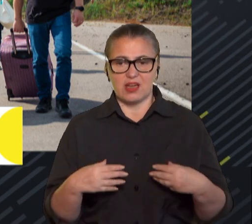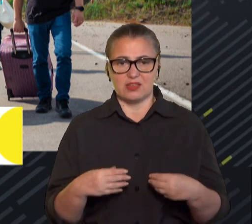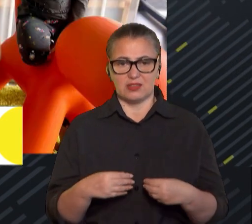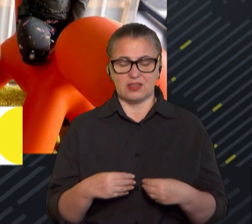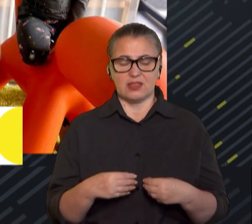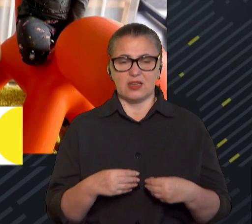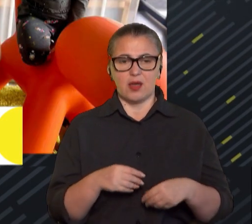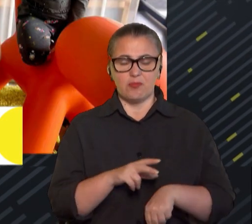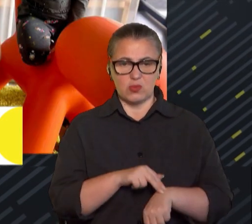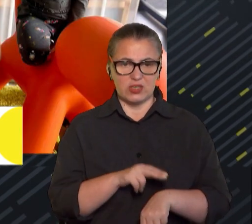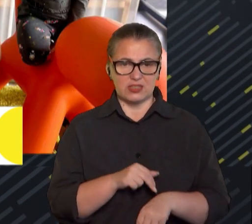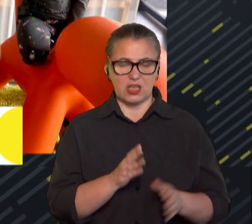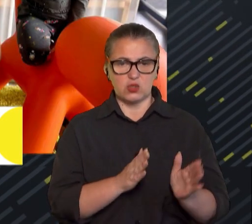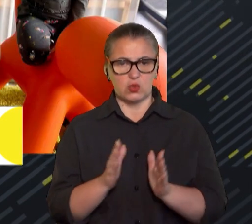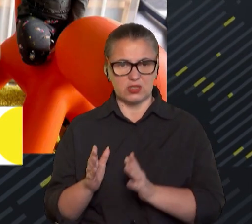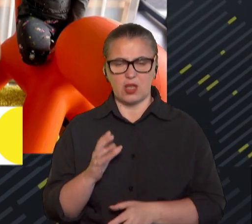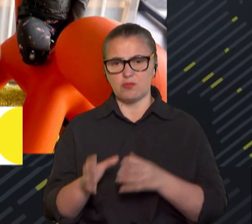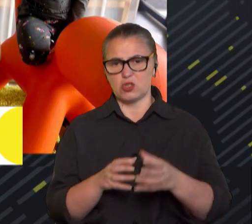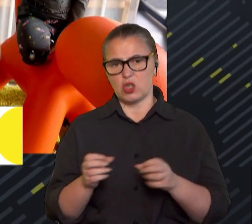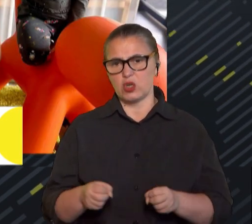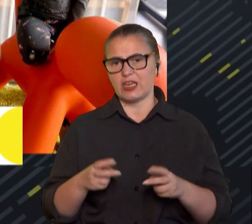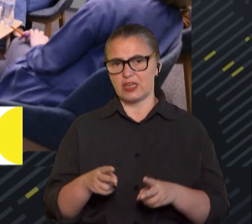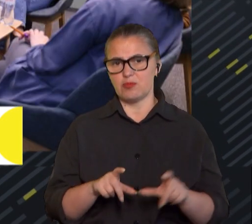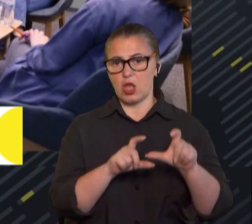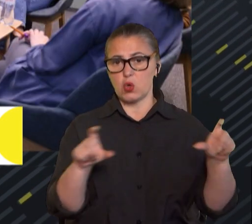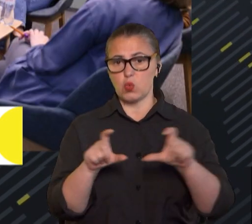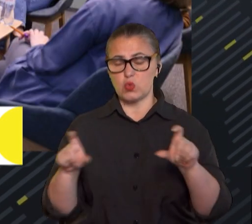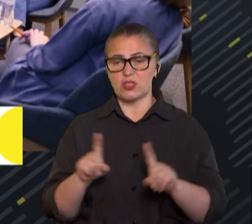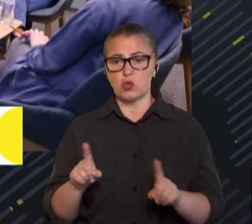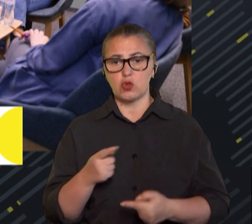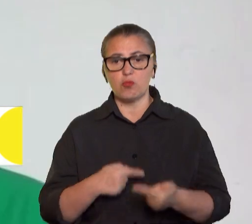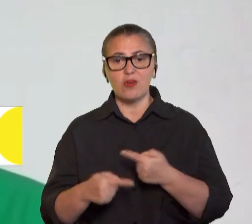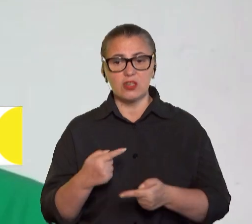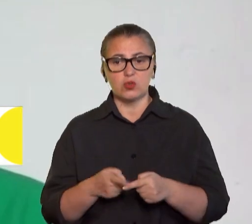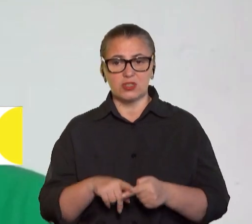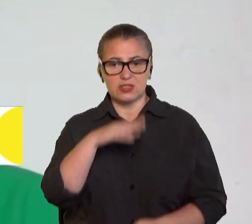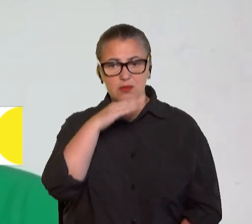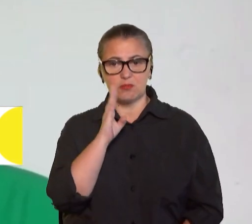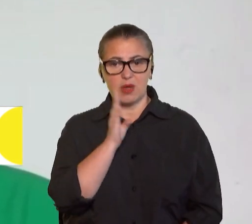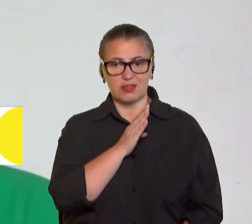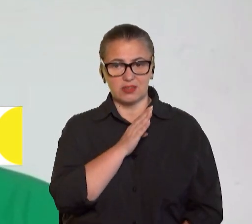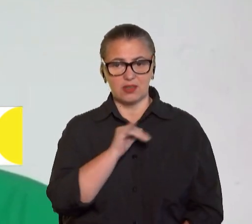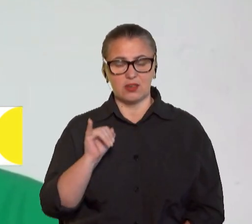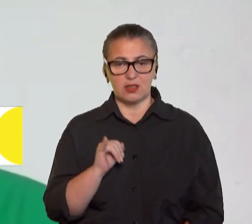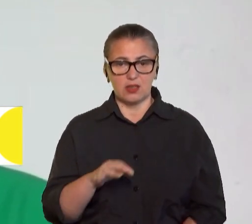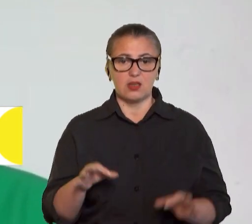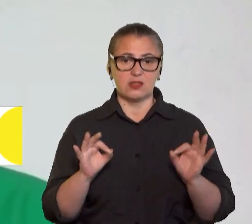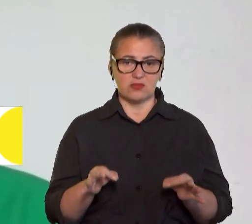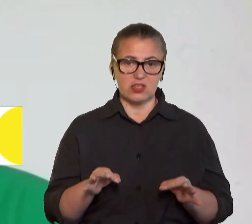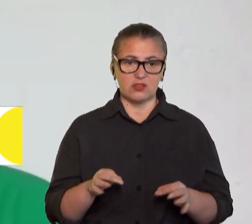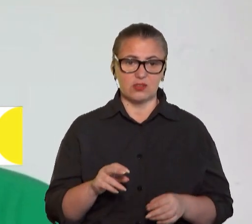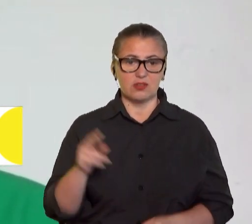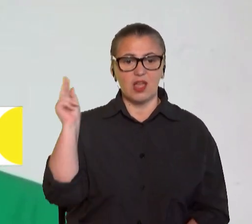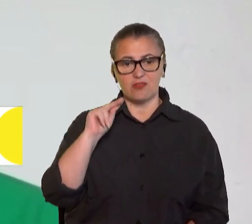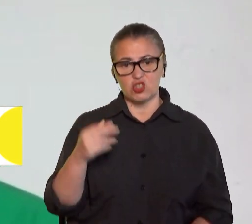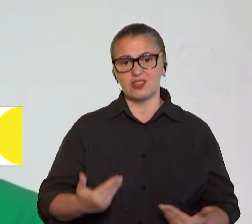системою, з міжнародними кримінальними установами для того, щоб повернути цих батьків. І, звісно ж,